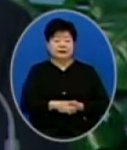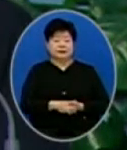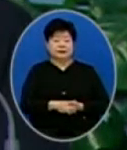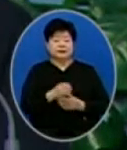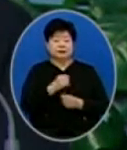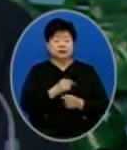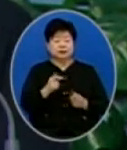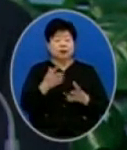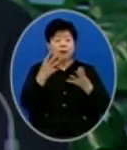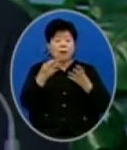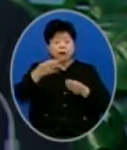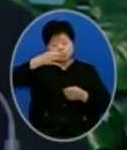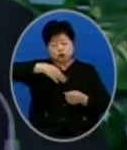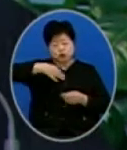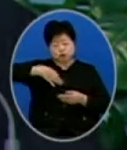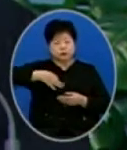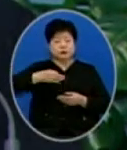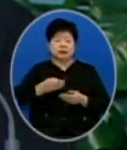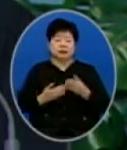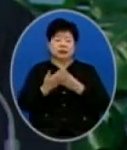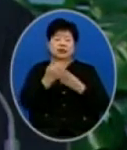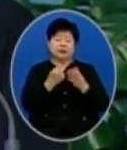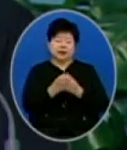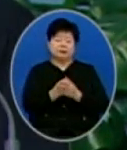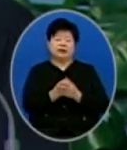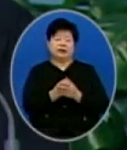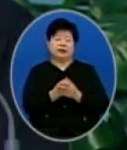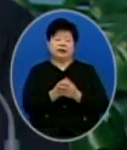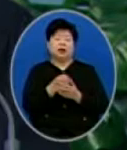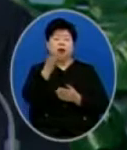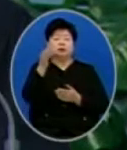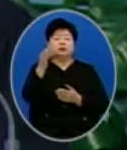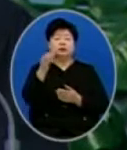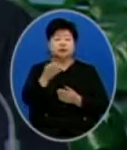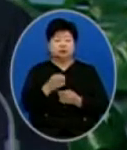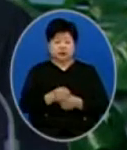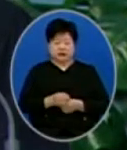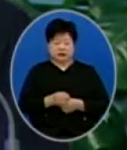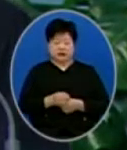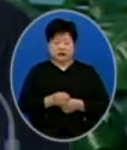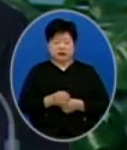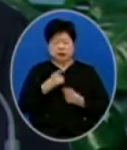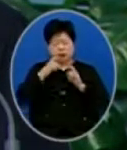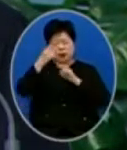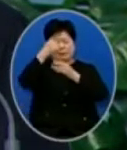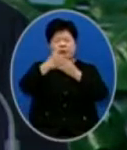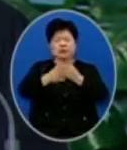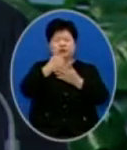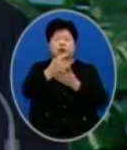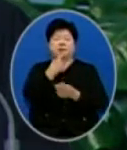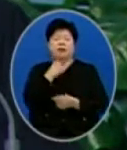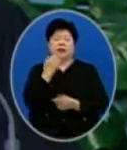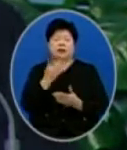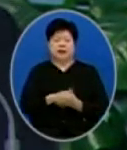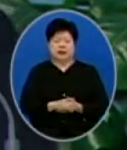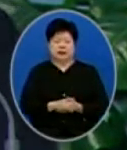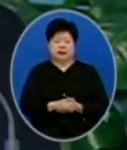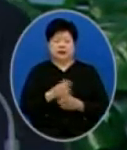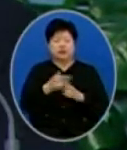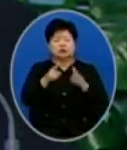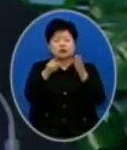수고하지 않고 많은 수입이 생기니까 그 물질의 눈이 어두워서 죄를 짓게 되는 것입니다 예수